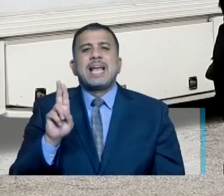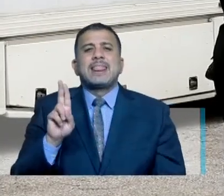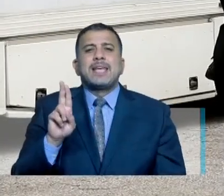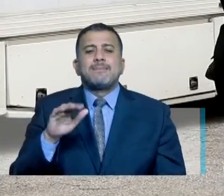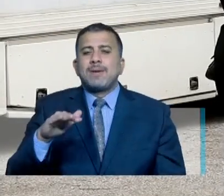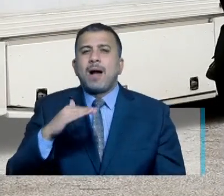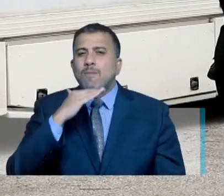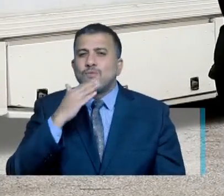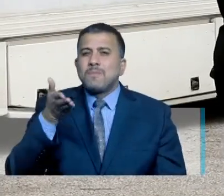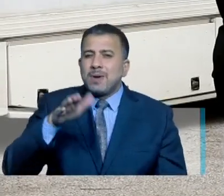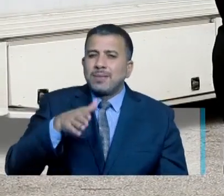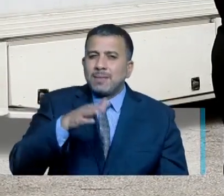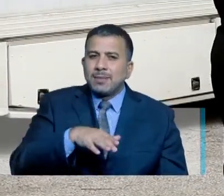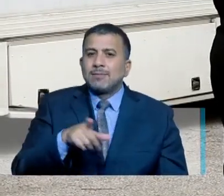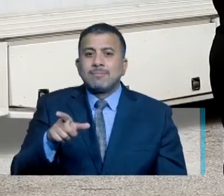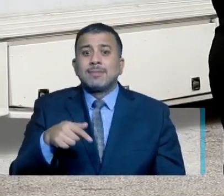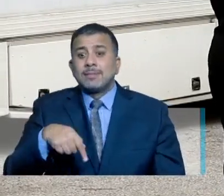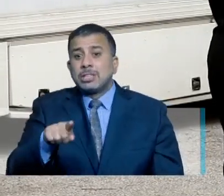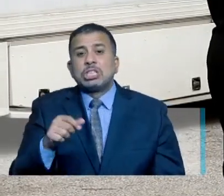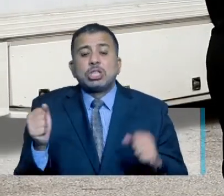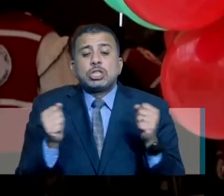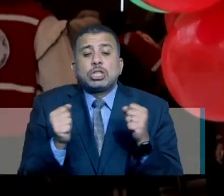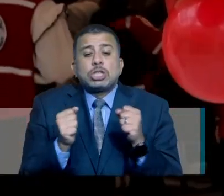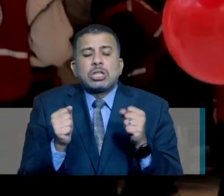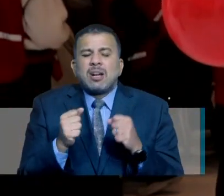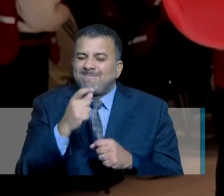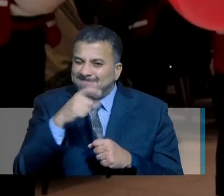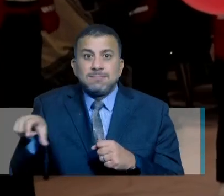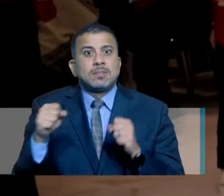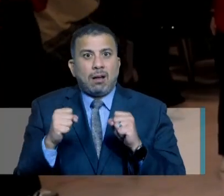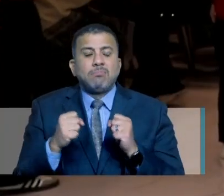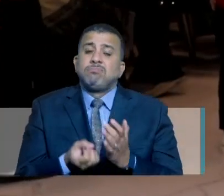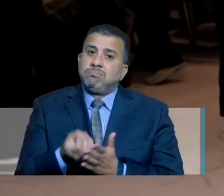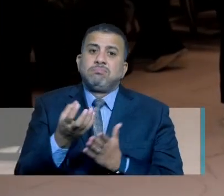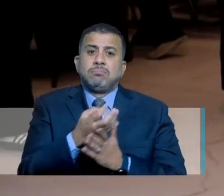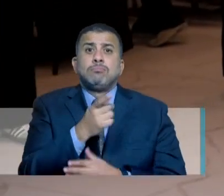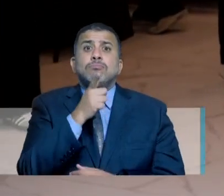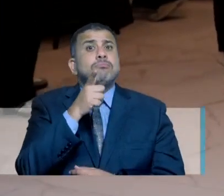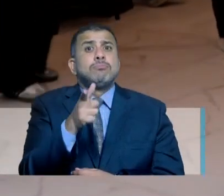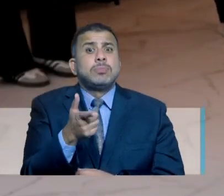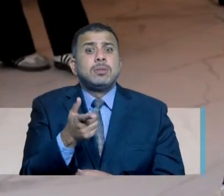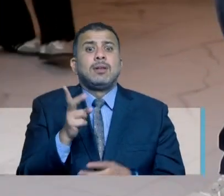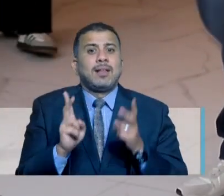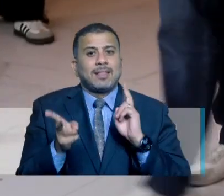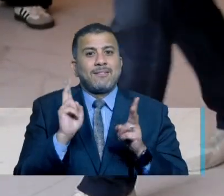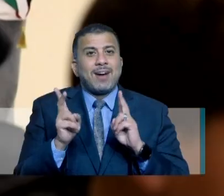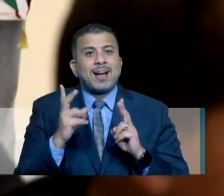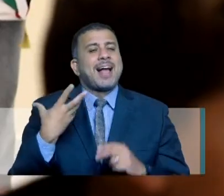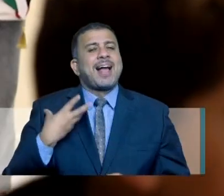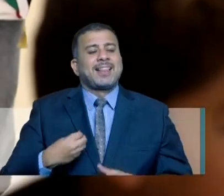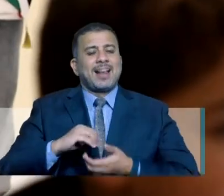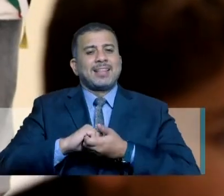للتاكد من استعدادهم لاستقبال موسم الشتاء القارس ليتبع ذلك الاحتفال بعيد